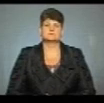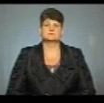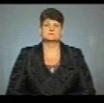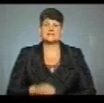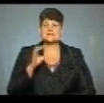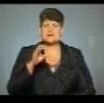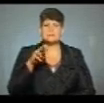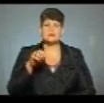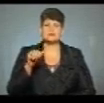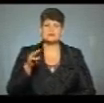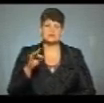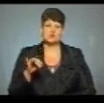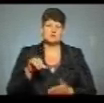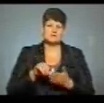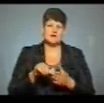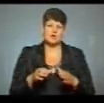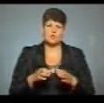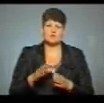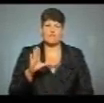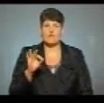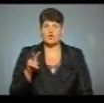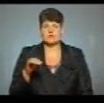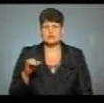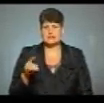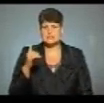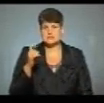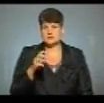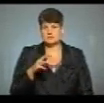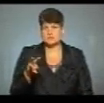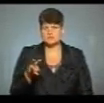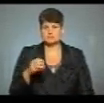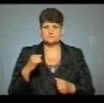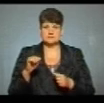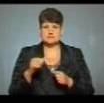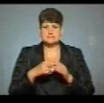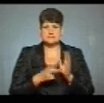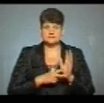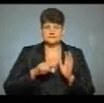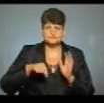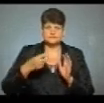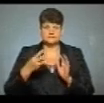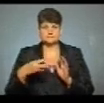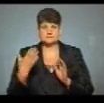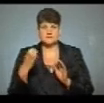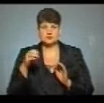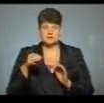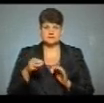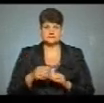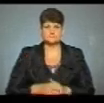Сергій Матвійчук представляє команду Волині. 100-метрівку подолав за 17,35 секунди.